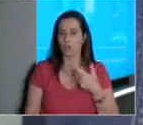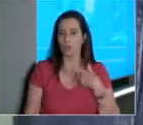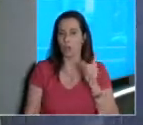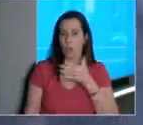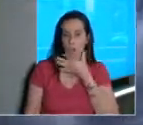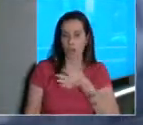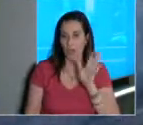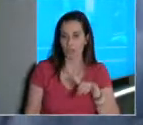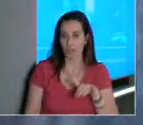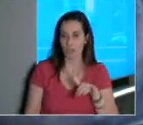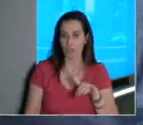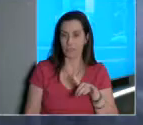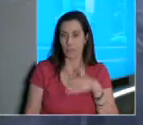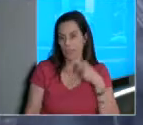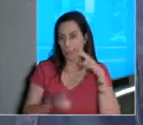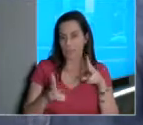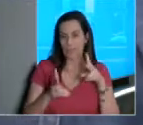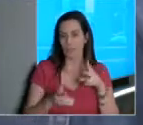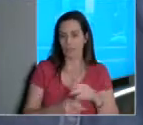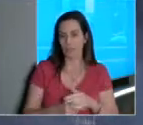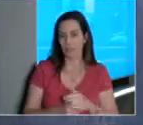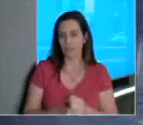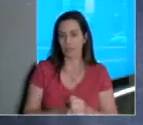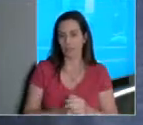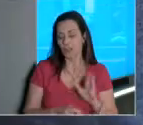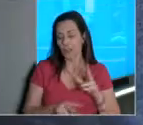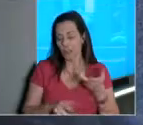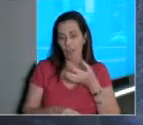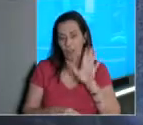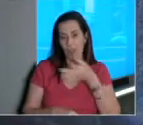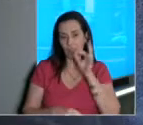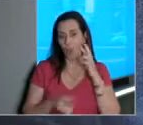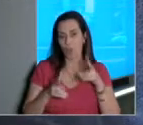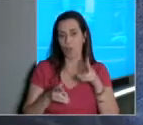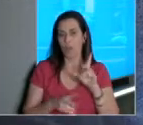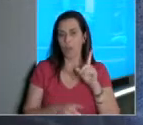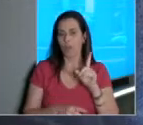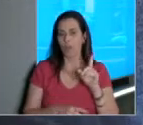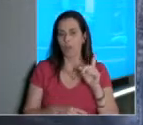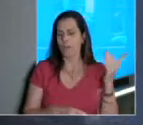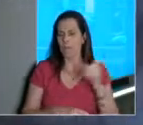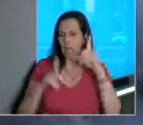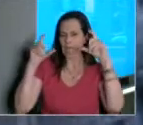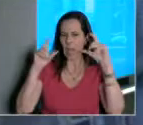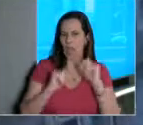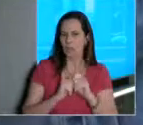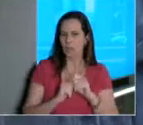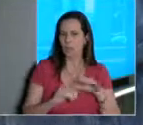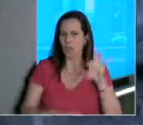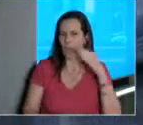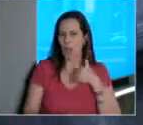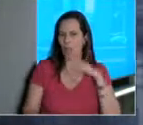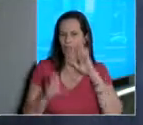אהיה יפה, אז לפחות אני אהיה מצחיקה. לפחות שיהיה לי חוש הומור. ואז מגיע הצלם, שמגלה